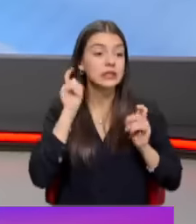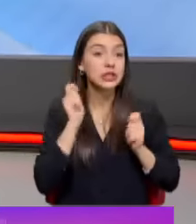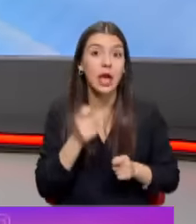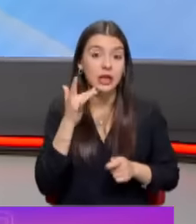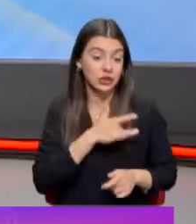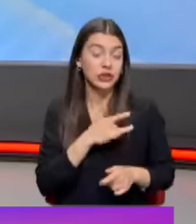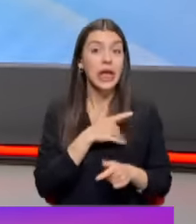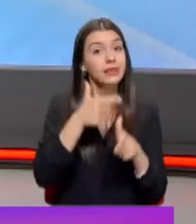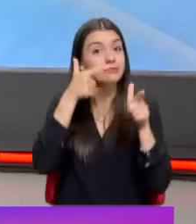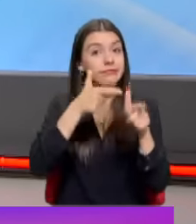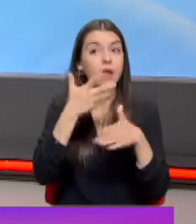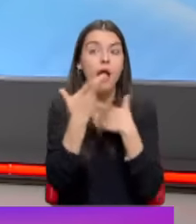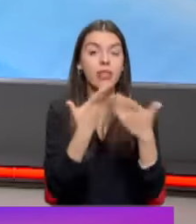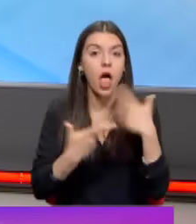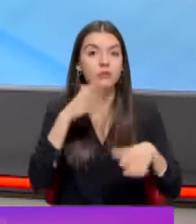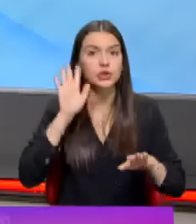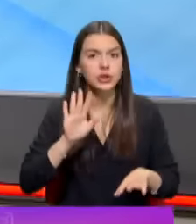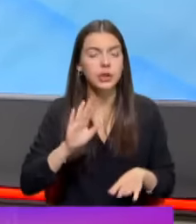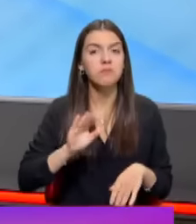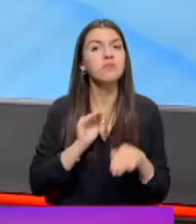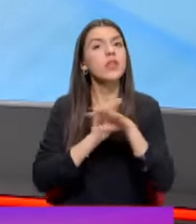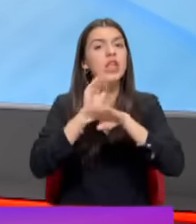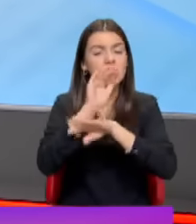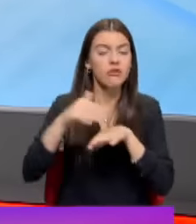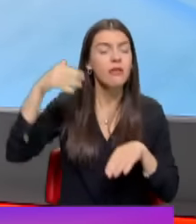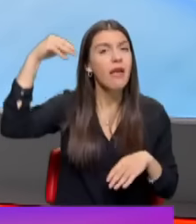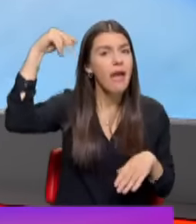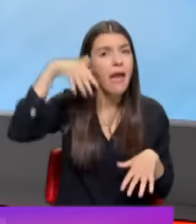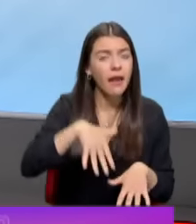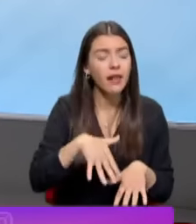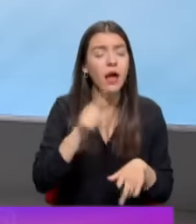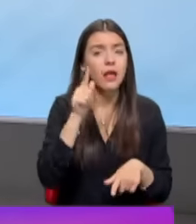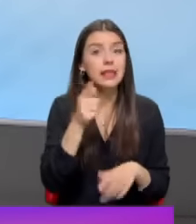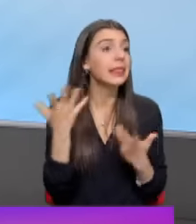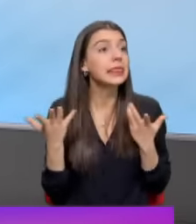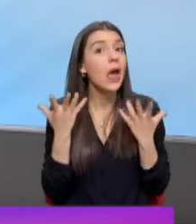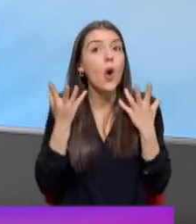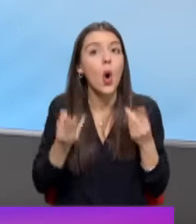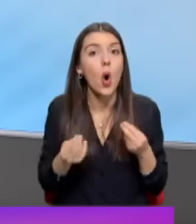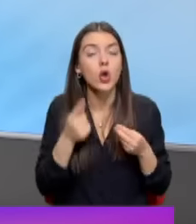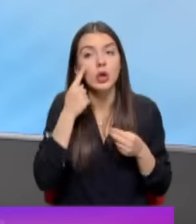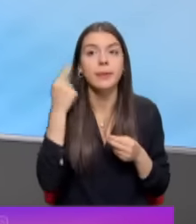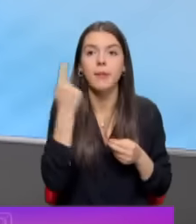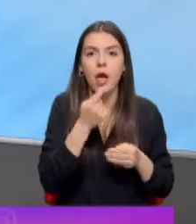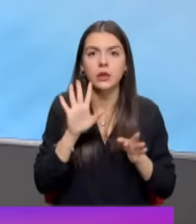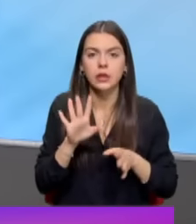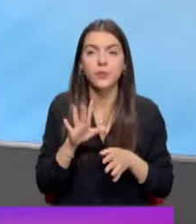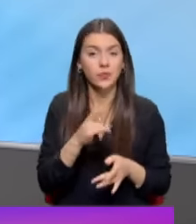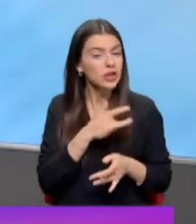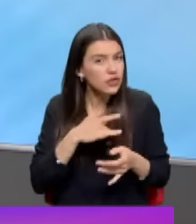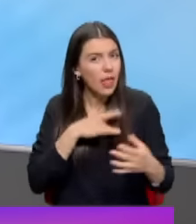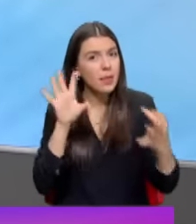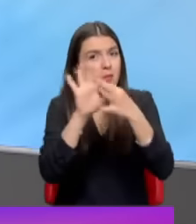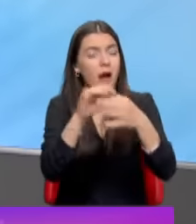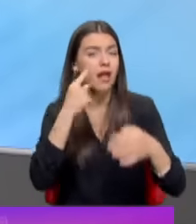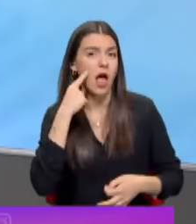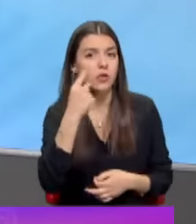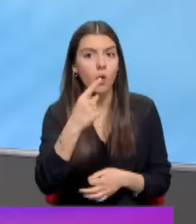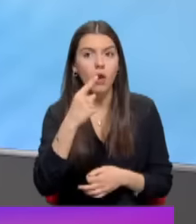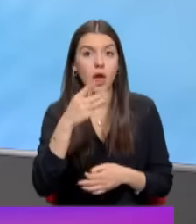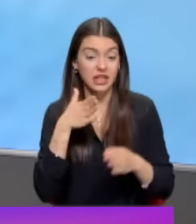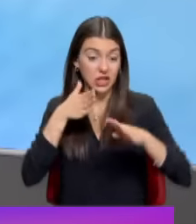aktarmıştı. Yaşanan heyelanda neyin tetikleyici olabileceğini. Canlı bağlantıda bize